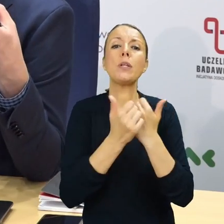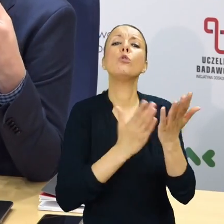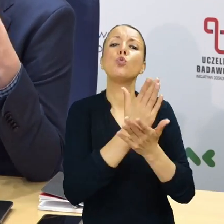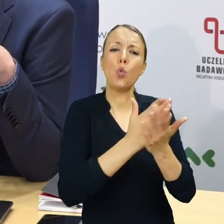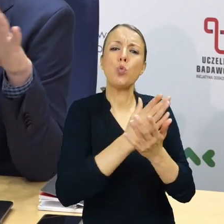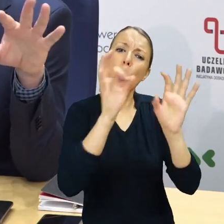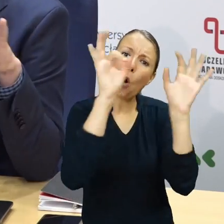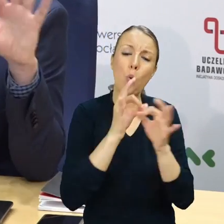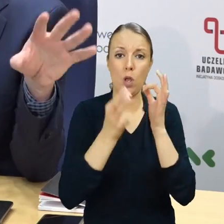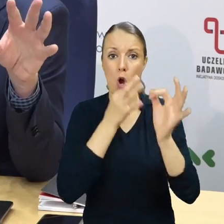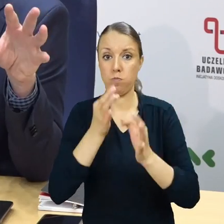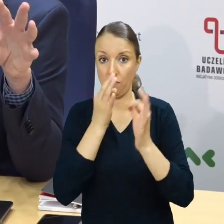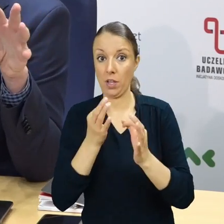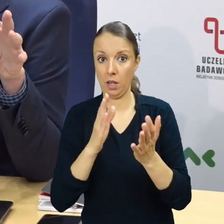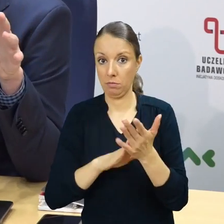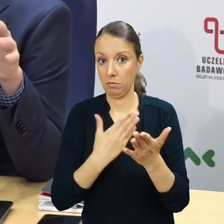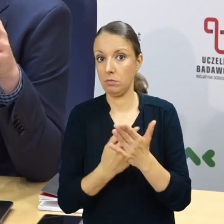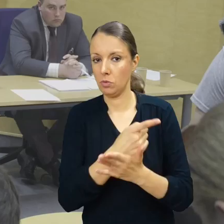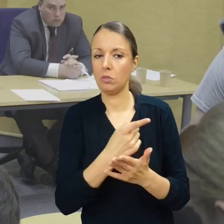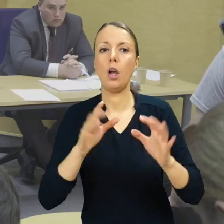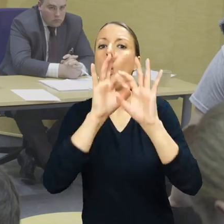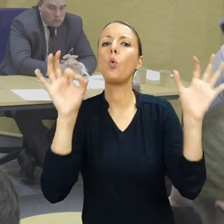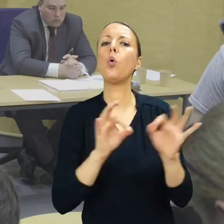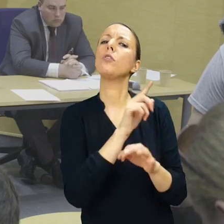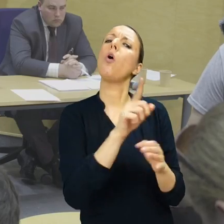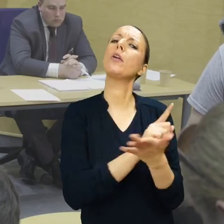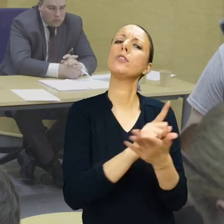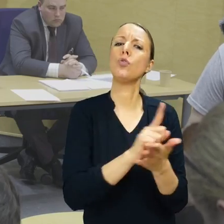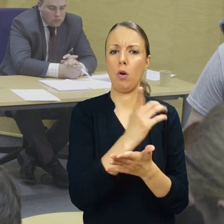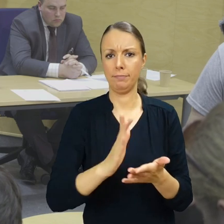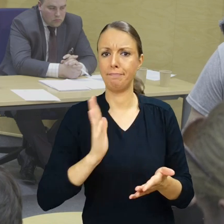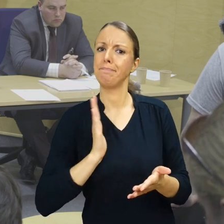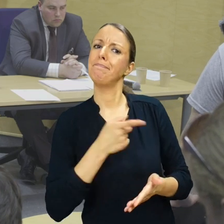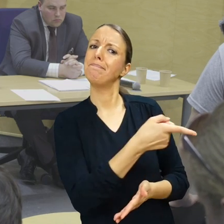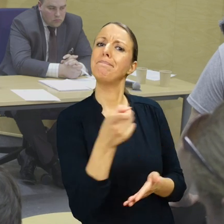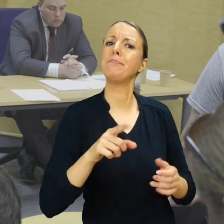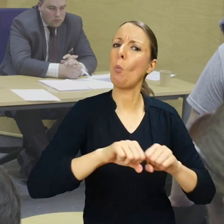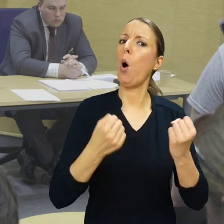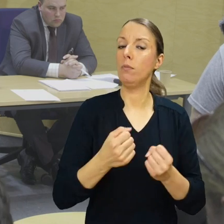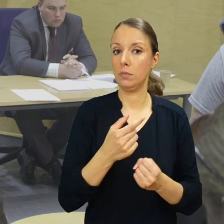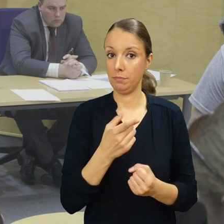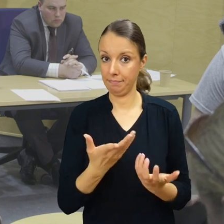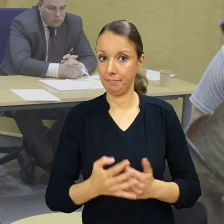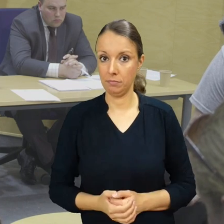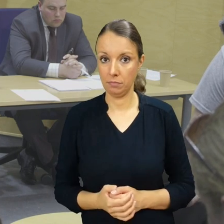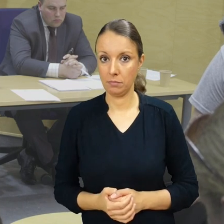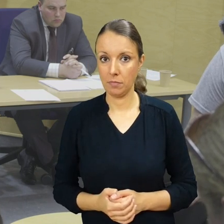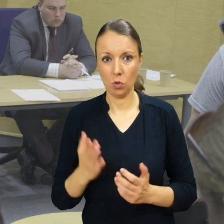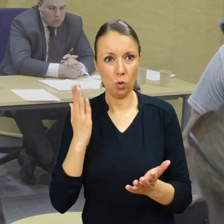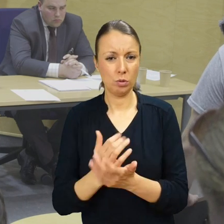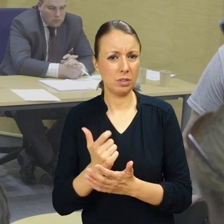argumentacji pokazującej, że coś jest zagrożeniem. My tych spraw przechodziliśmy już kilkanaście pewnie, jeszcze